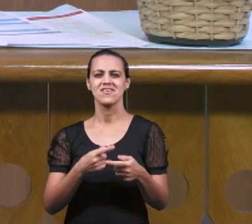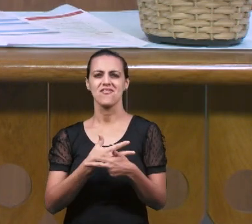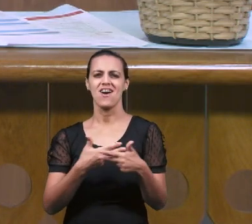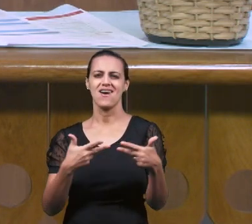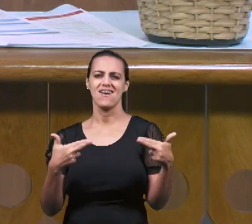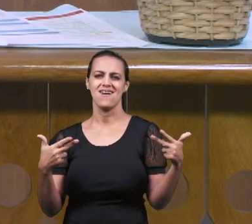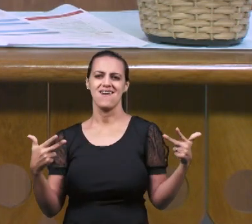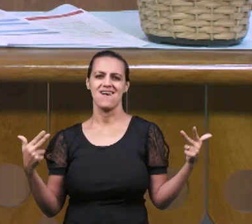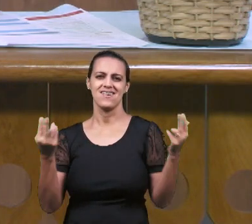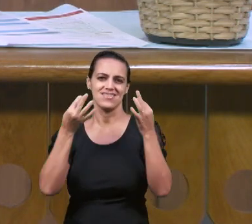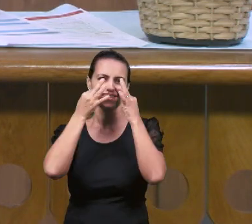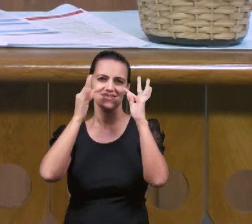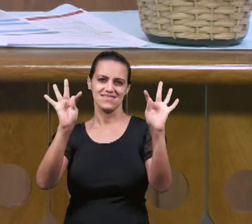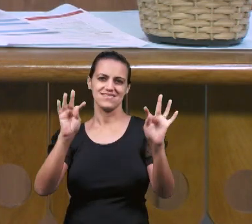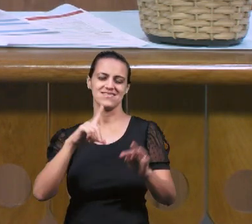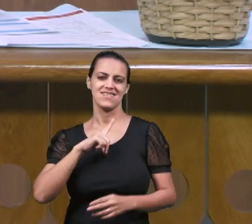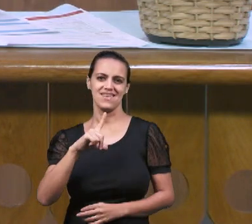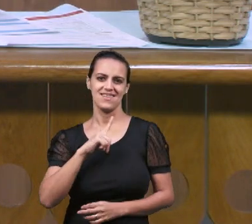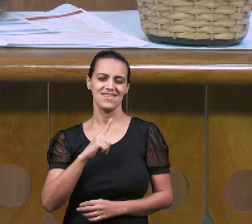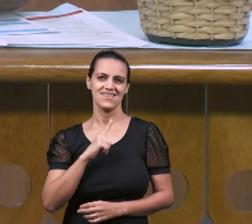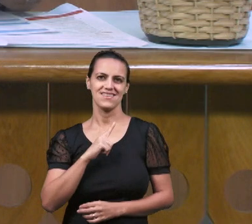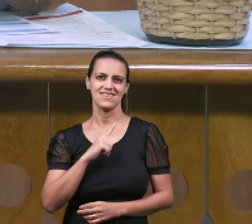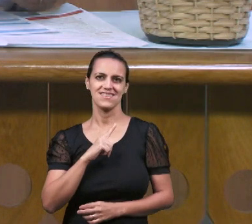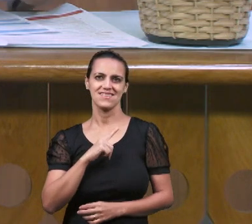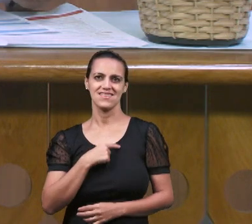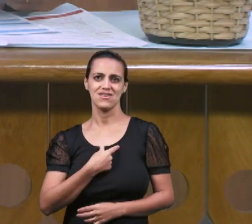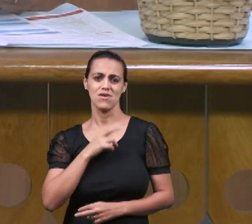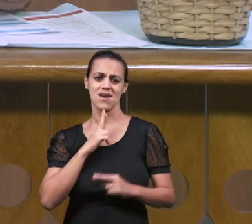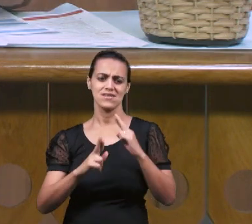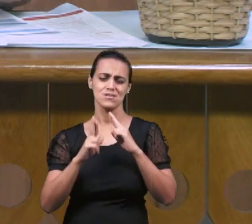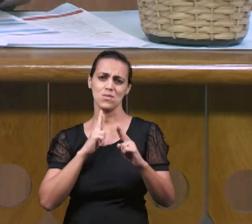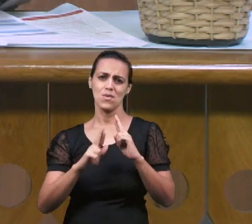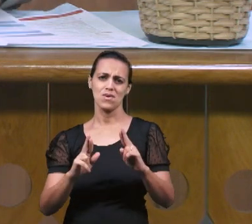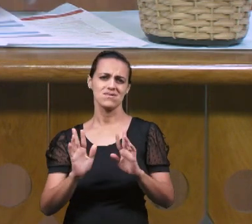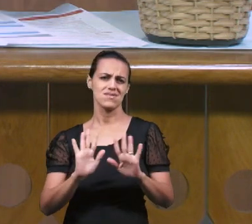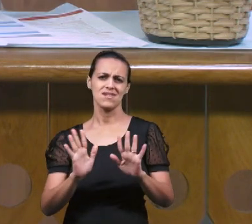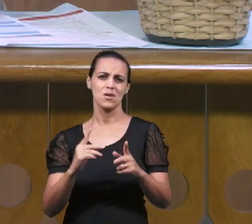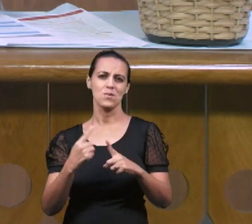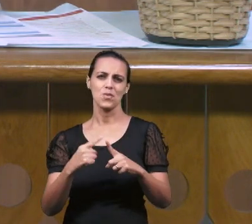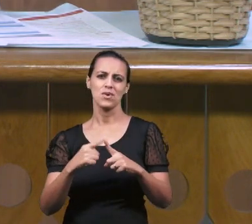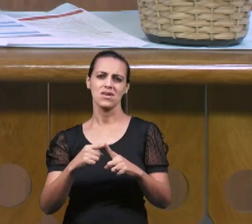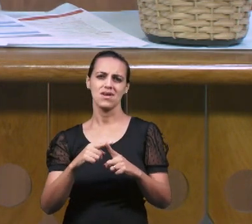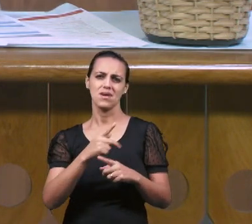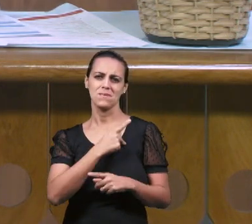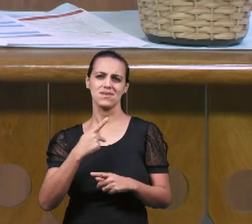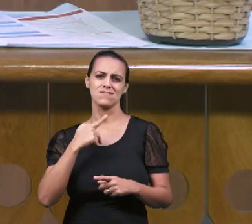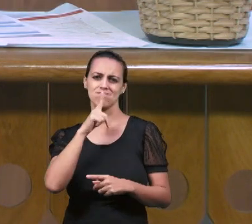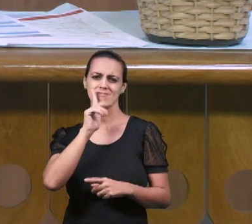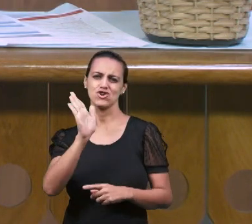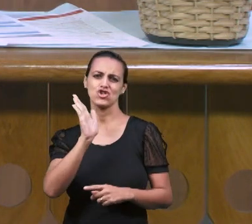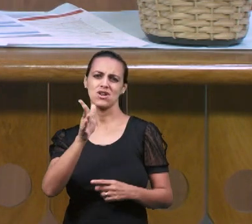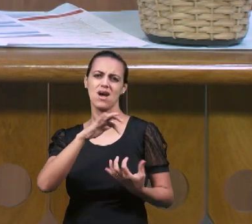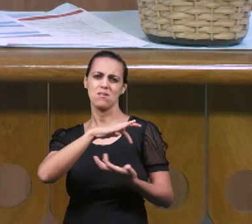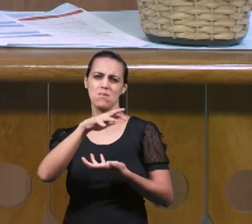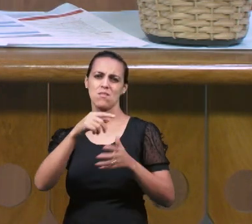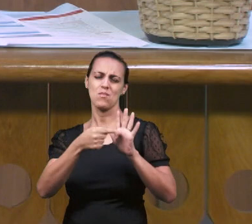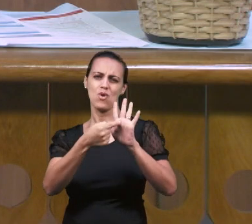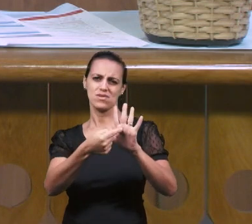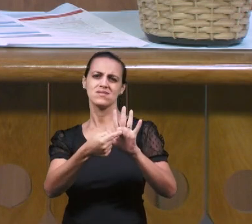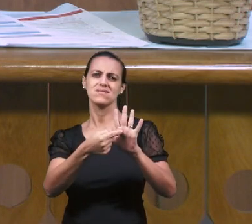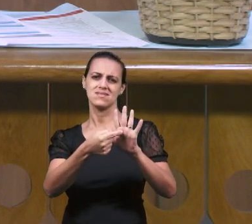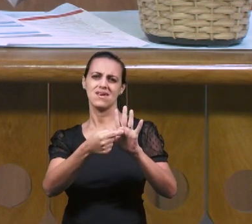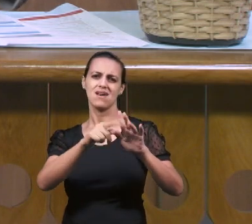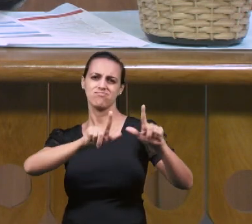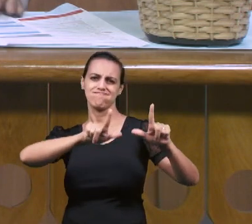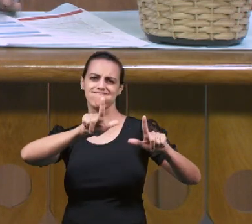donc rester ici sur les réponses, parce que le pasteur Jules, il a les réponses via satellite, par